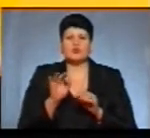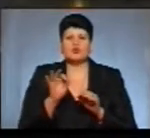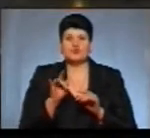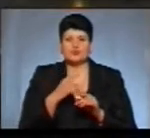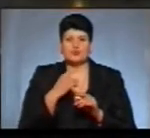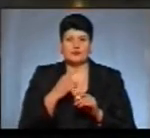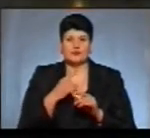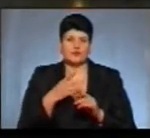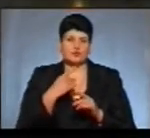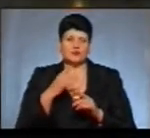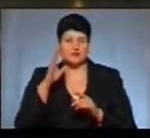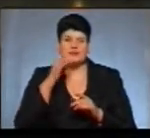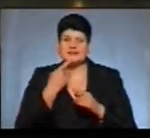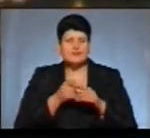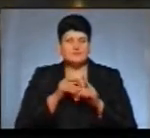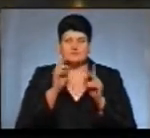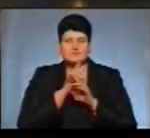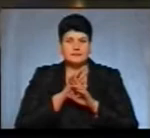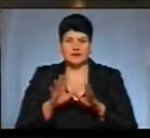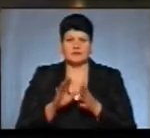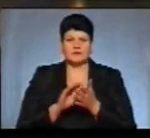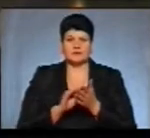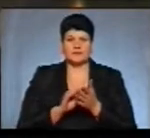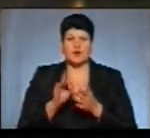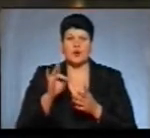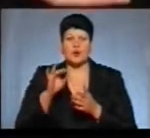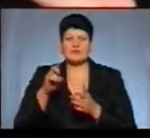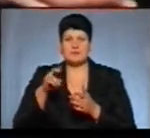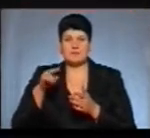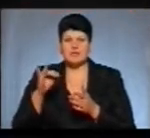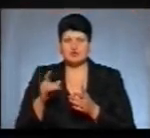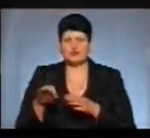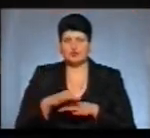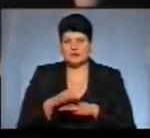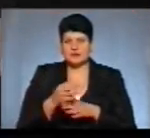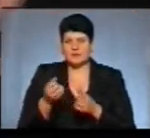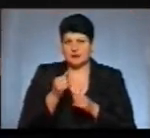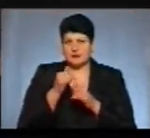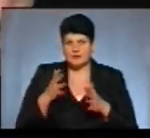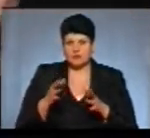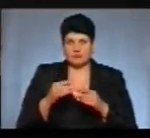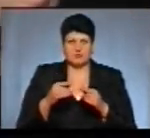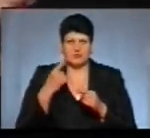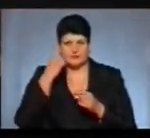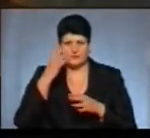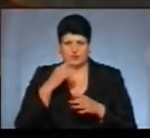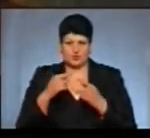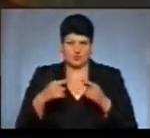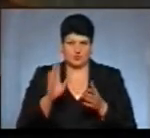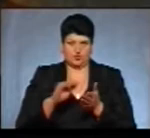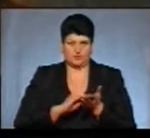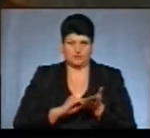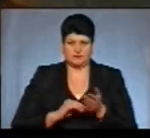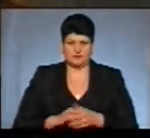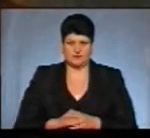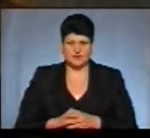Гнатковський каже, такий закон невиправданий, розписок у дружини не братиме і не вірить, що інші ці розписки писатимуть.